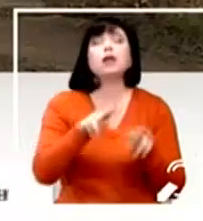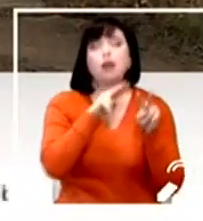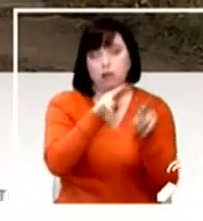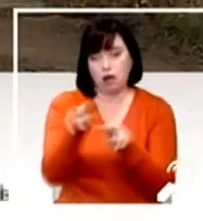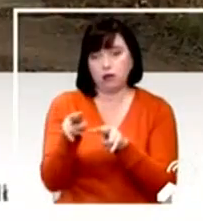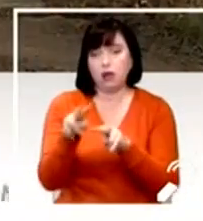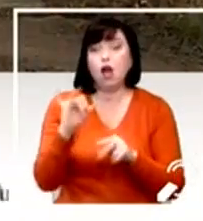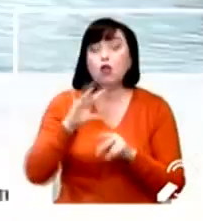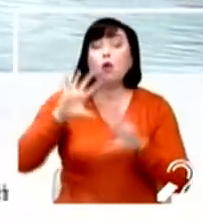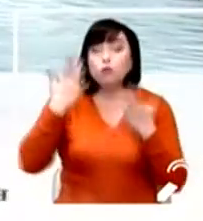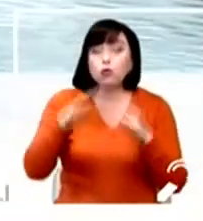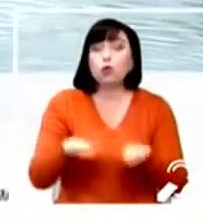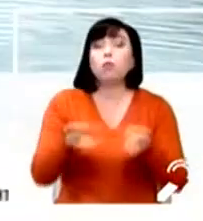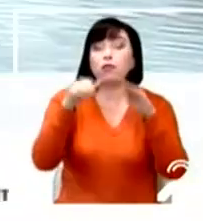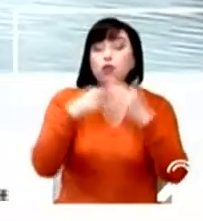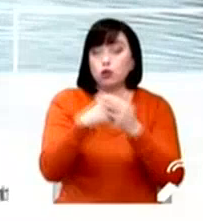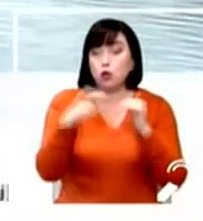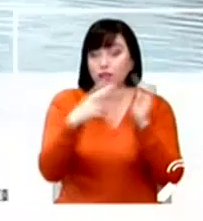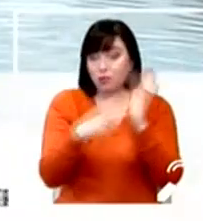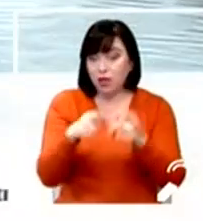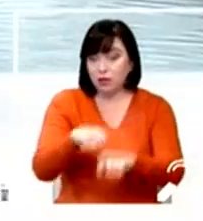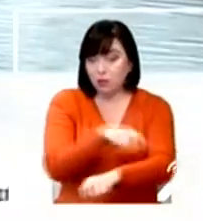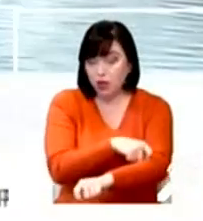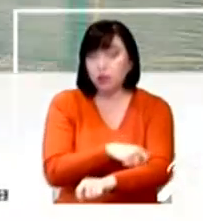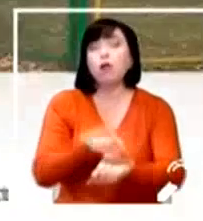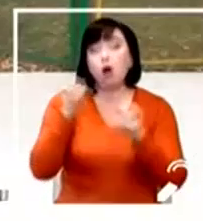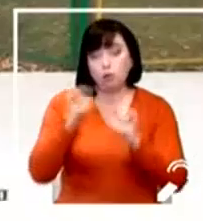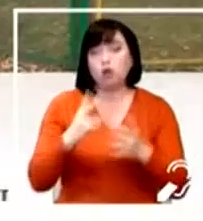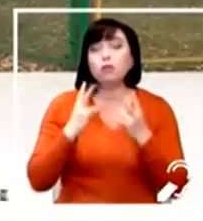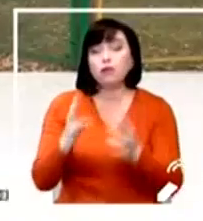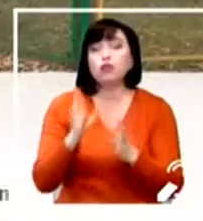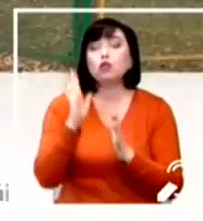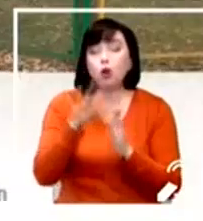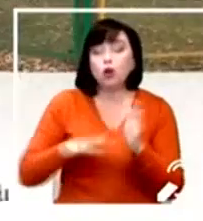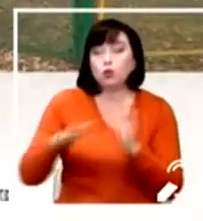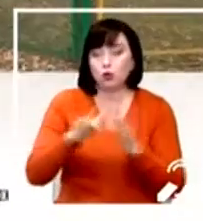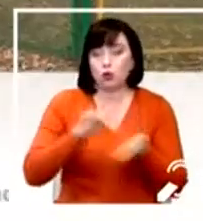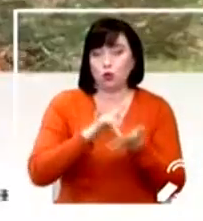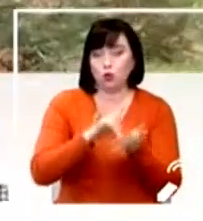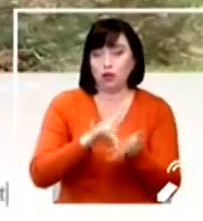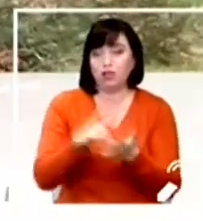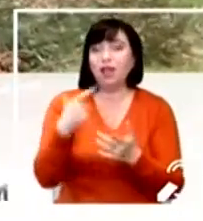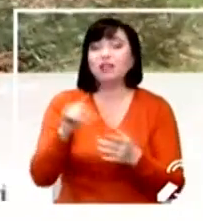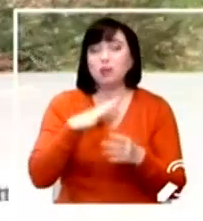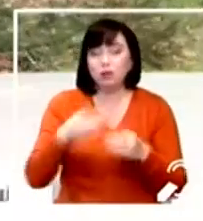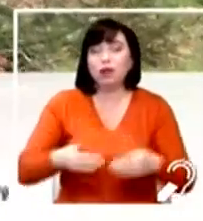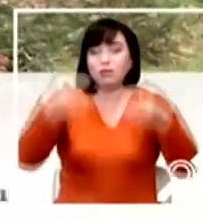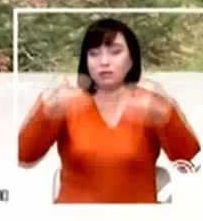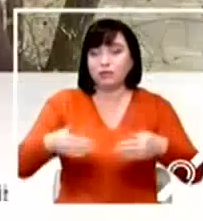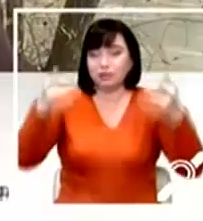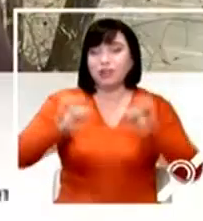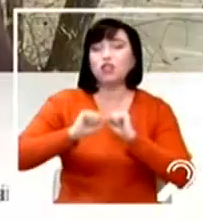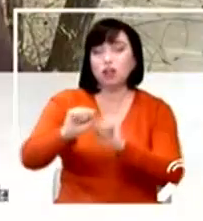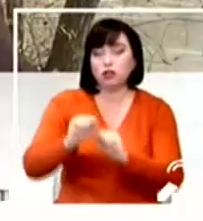monitorizat, iar o eventuală creștere de până la 17 metri ar putea afecta doar zona turistică, unde au fost ridicate baraje de